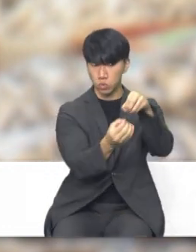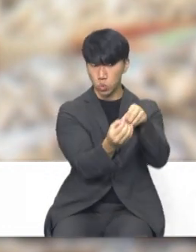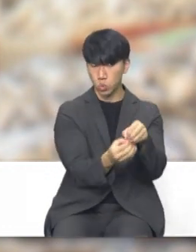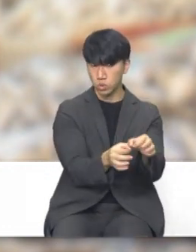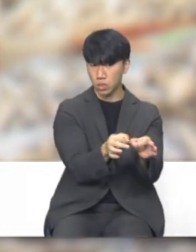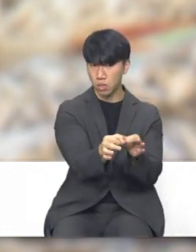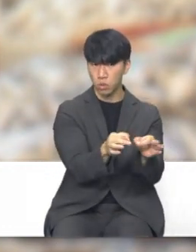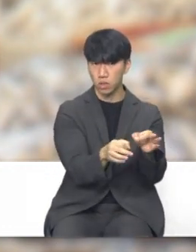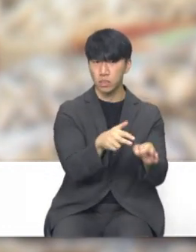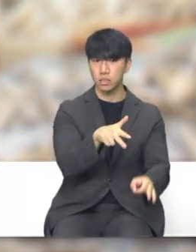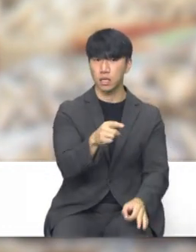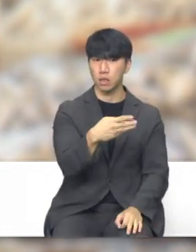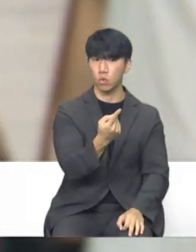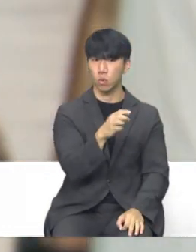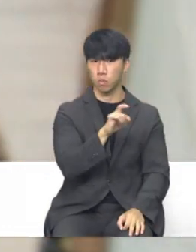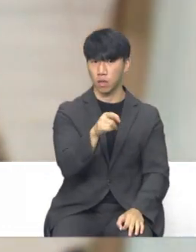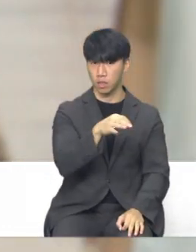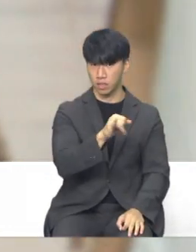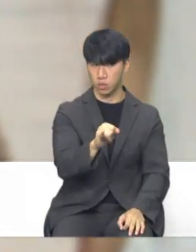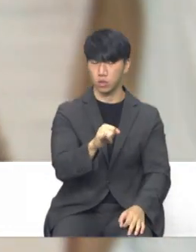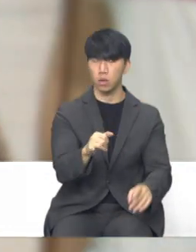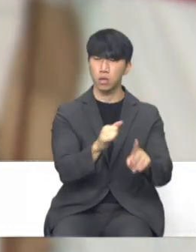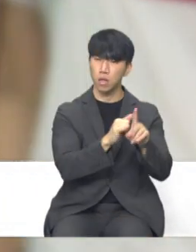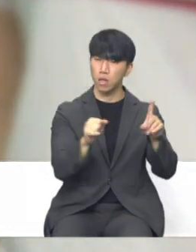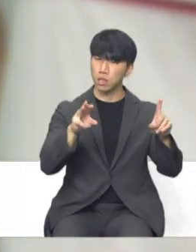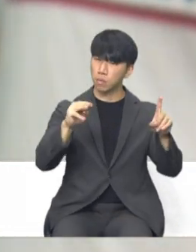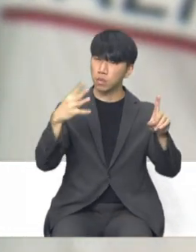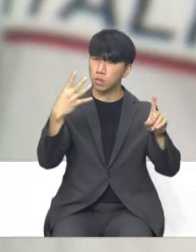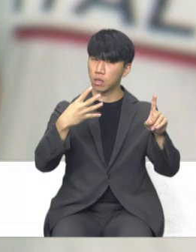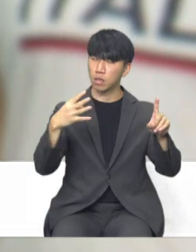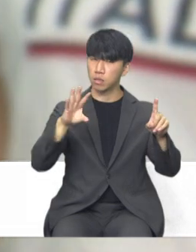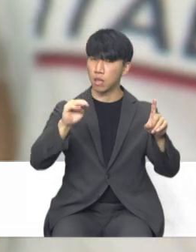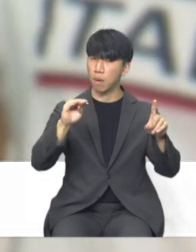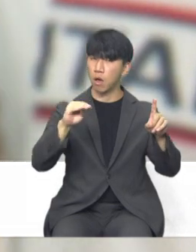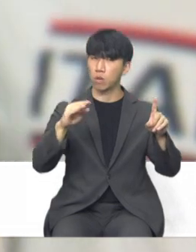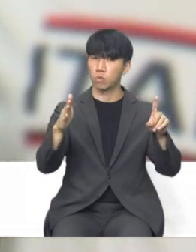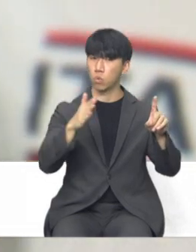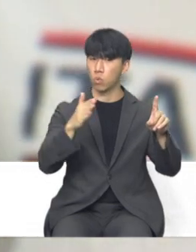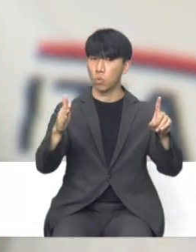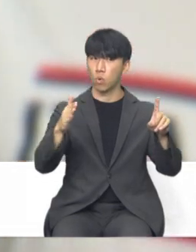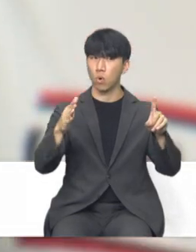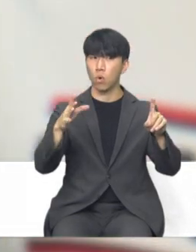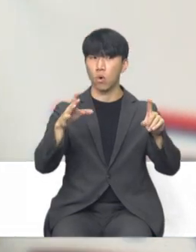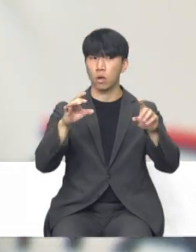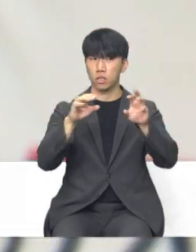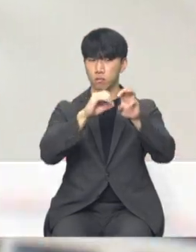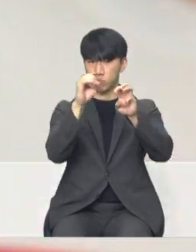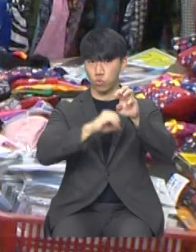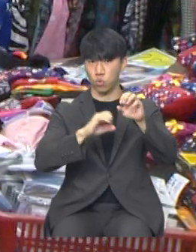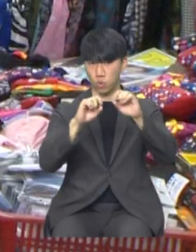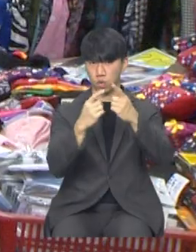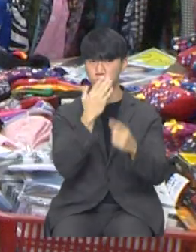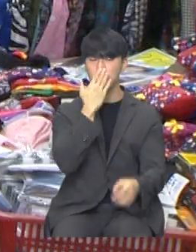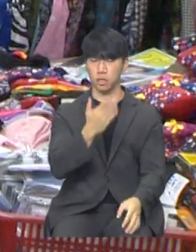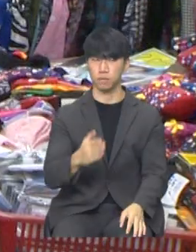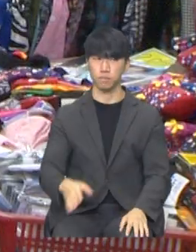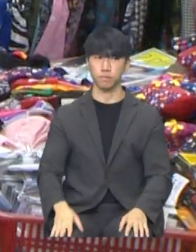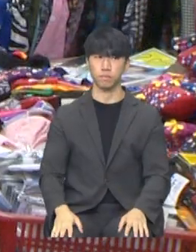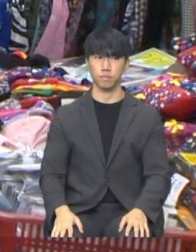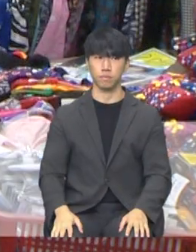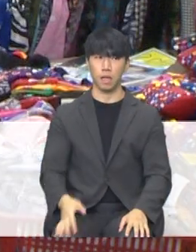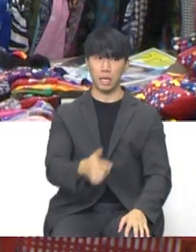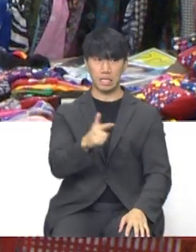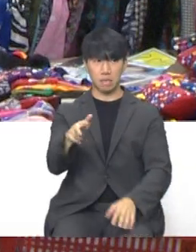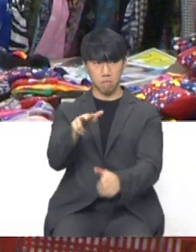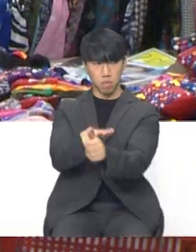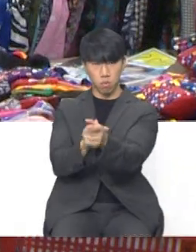전통시장에서는 제로페이로 1인당 3-4만 원 한도로 최대 30% 할인을 받을 수 있습니다. 대형